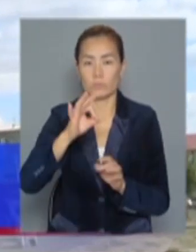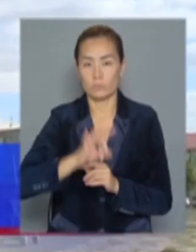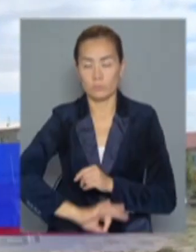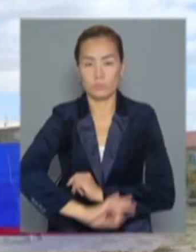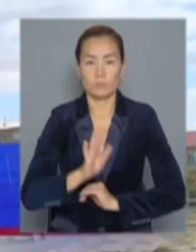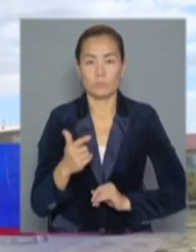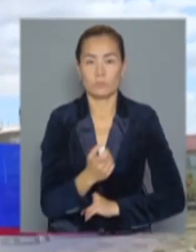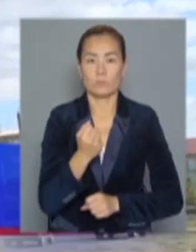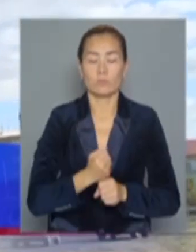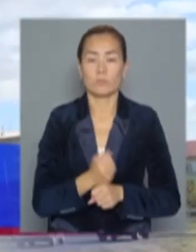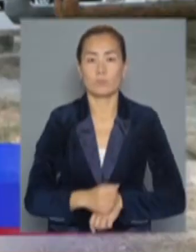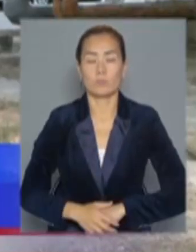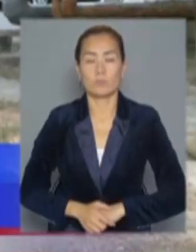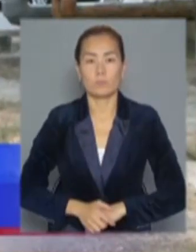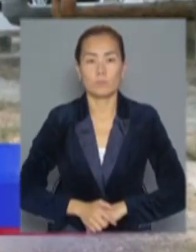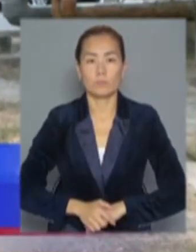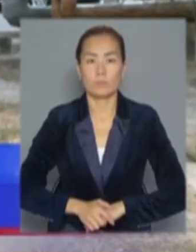99,8% табиғи газбен қамтылған.